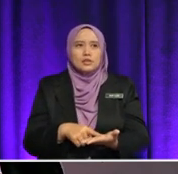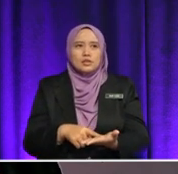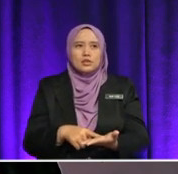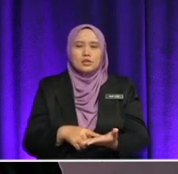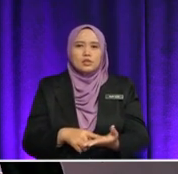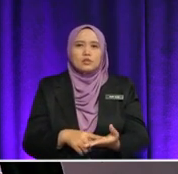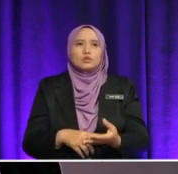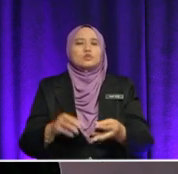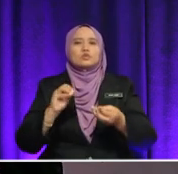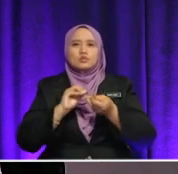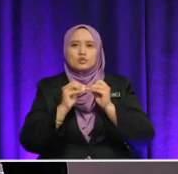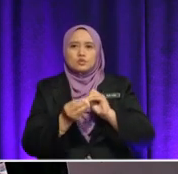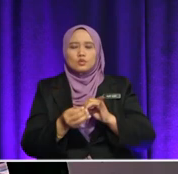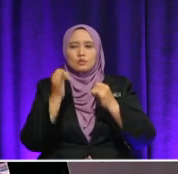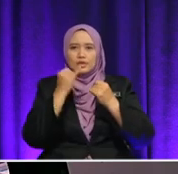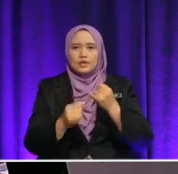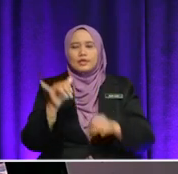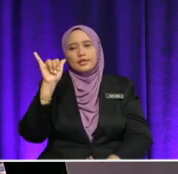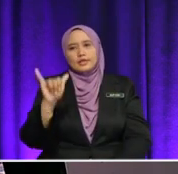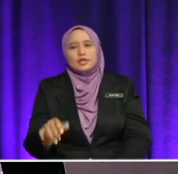ini yang digunakan